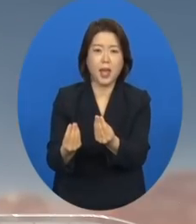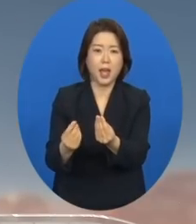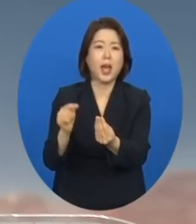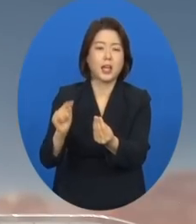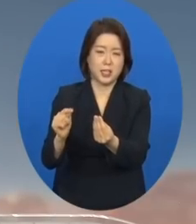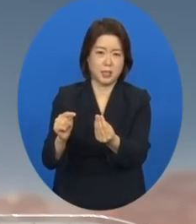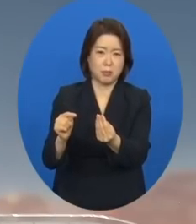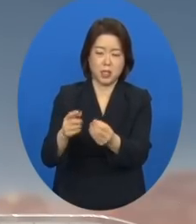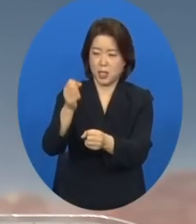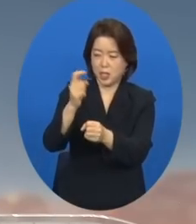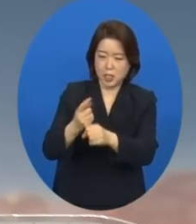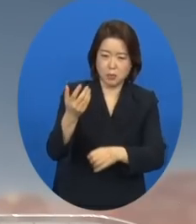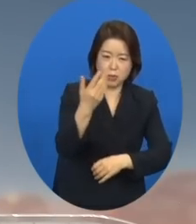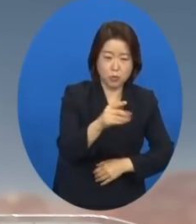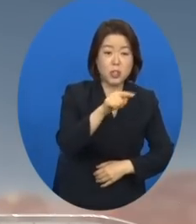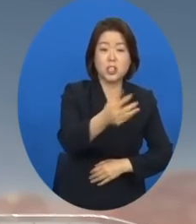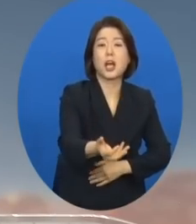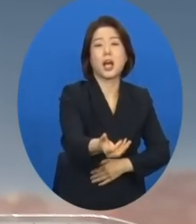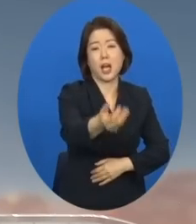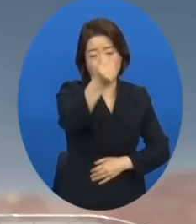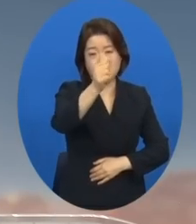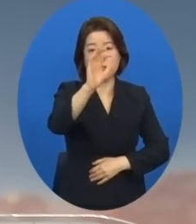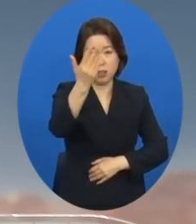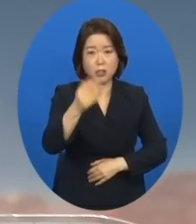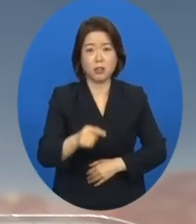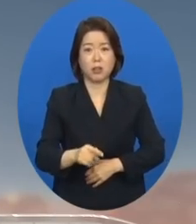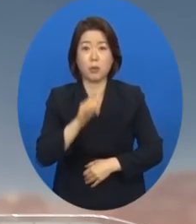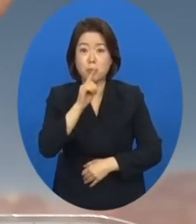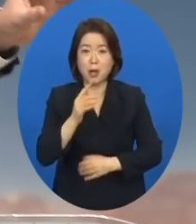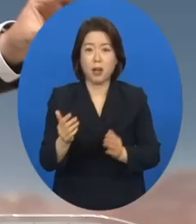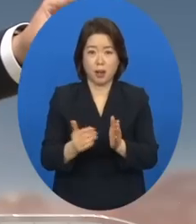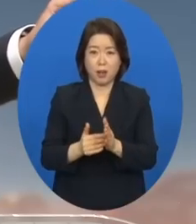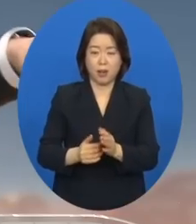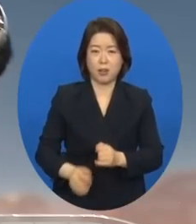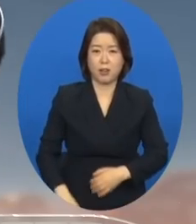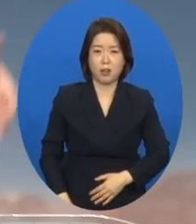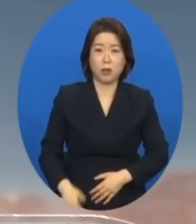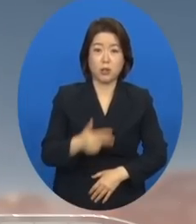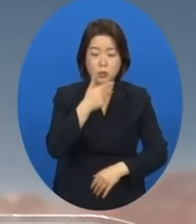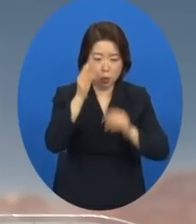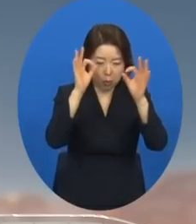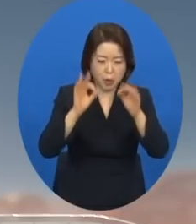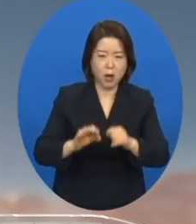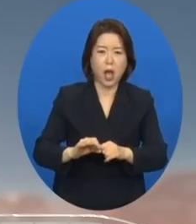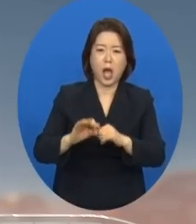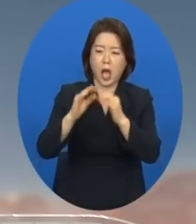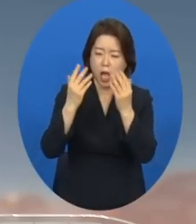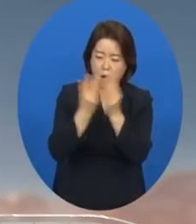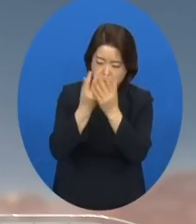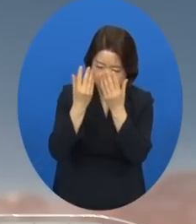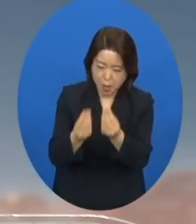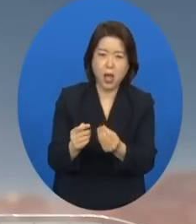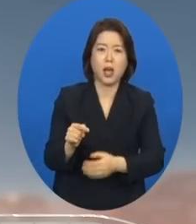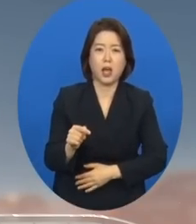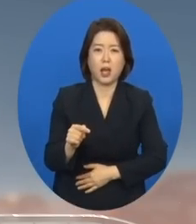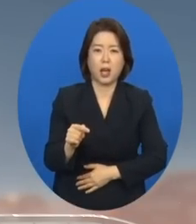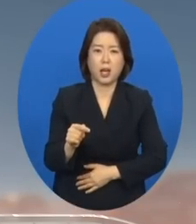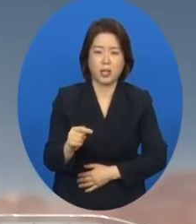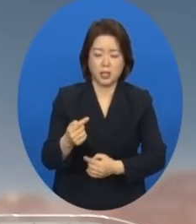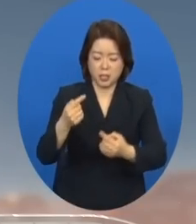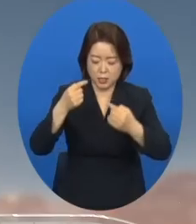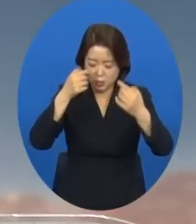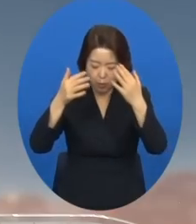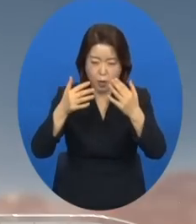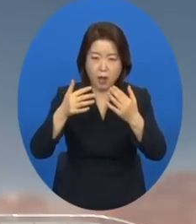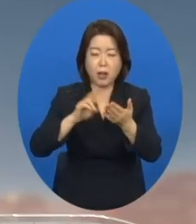이미 주어서 너의 것이 야라고 말씀하시는 거예요 원으로 보니까요 완료형으로 되어 있으니까이 번역이 더 정확한